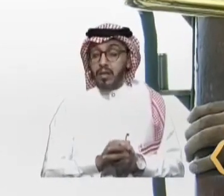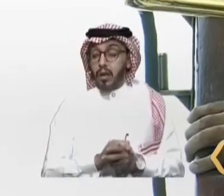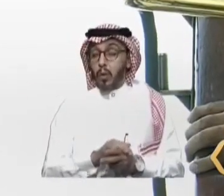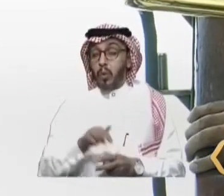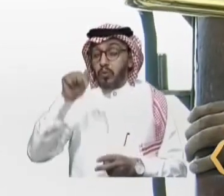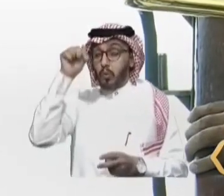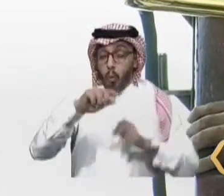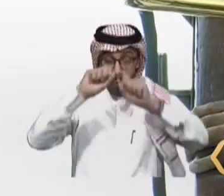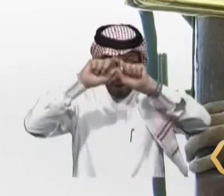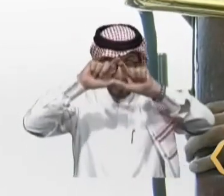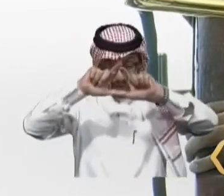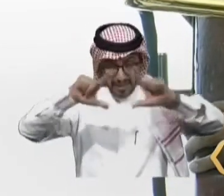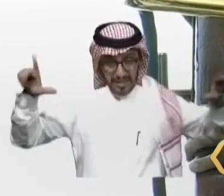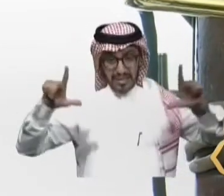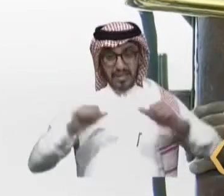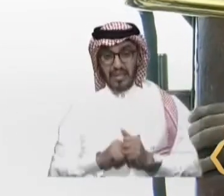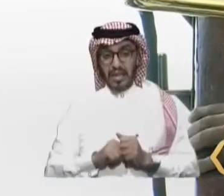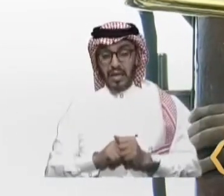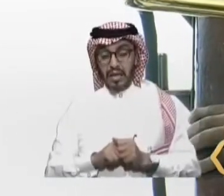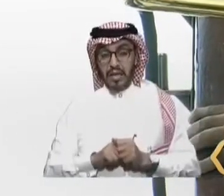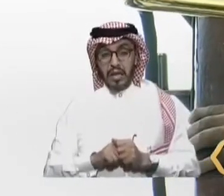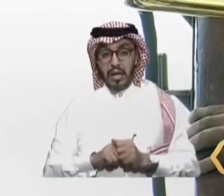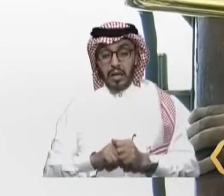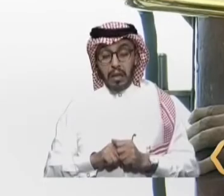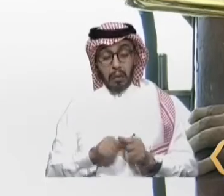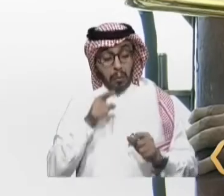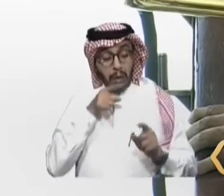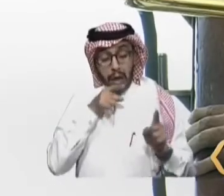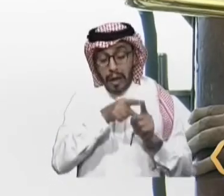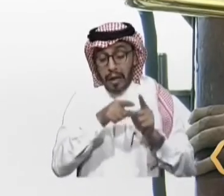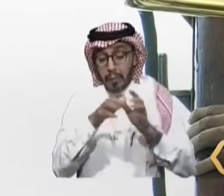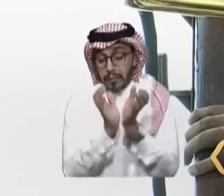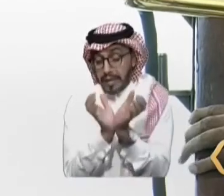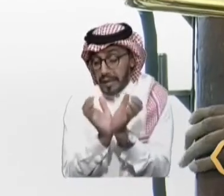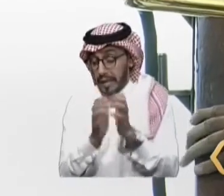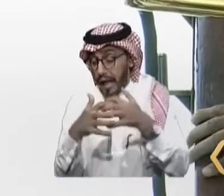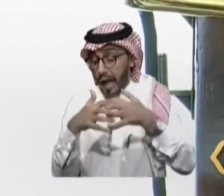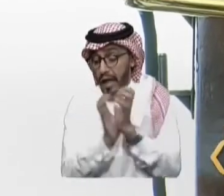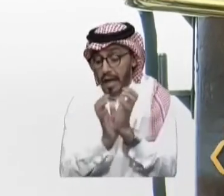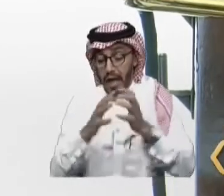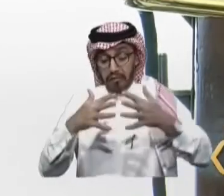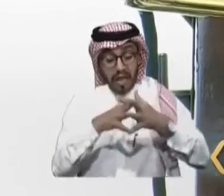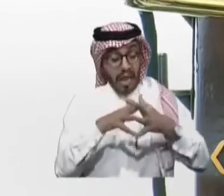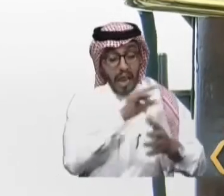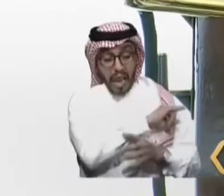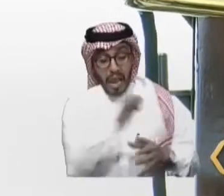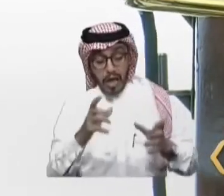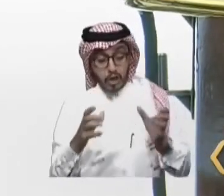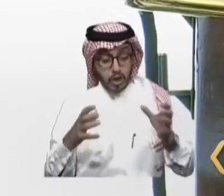في أوضح صوره بالانتماء إلى تنظيمات